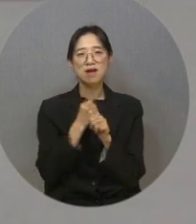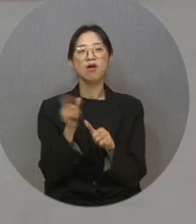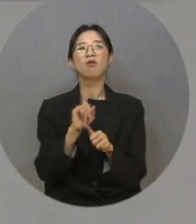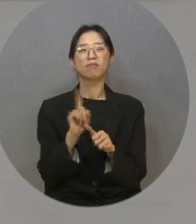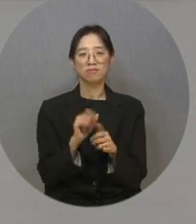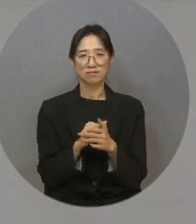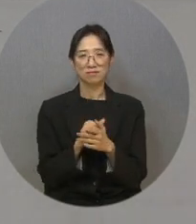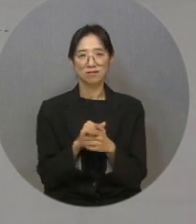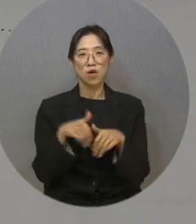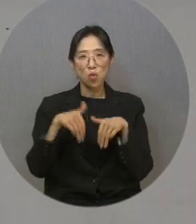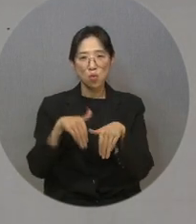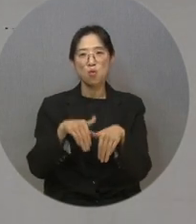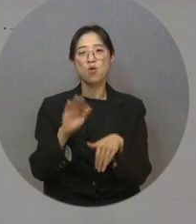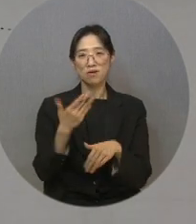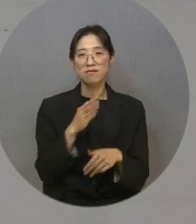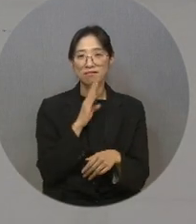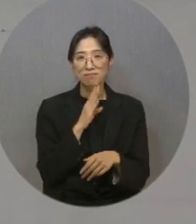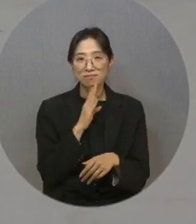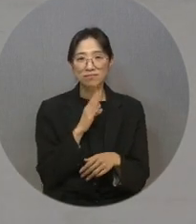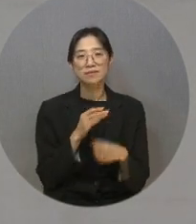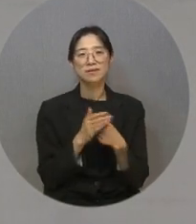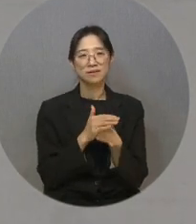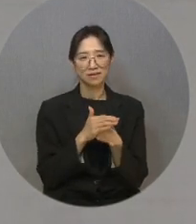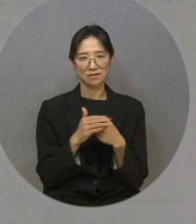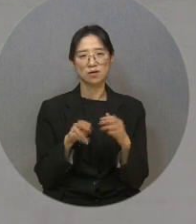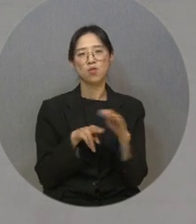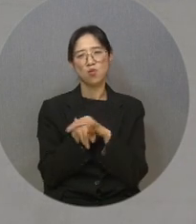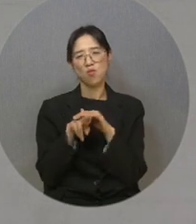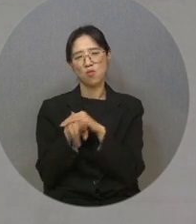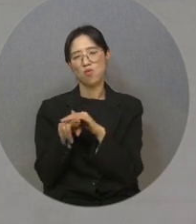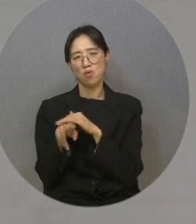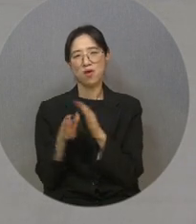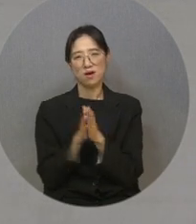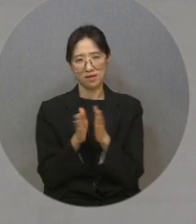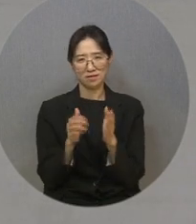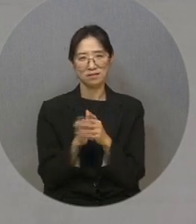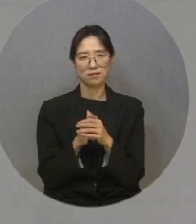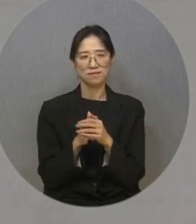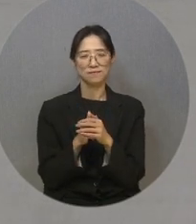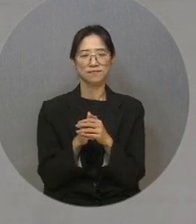돼요? 노예가 되는 거예요. 그래서 도망 다니기 시작합니다.